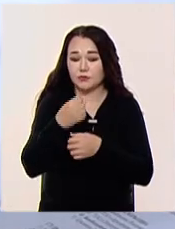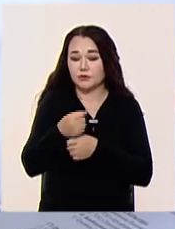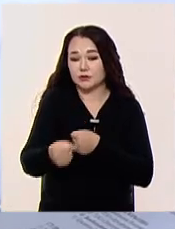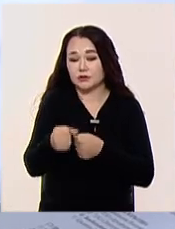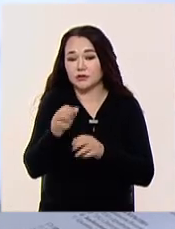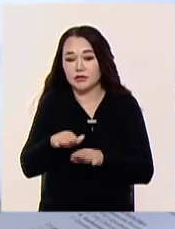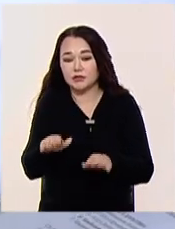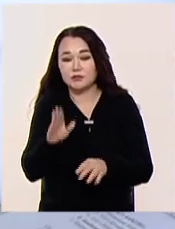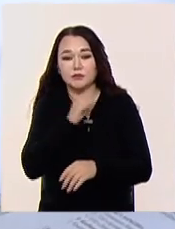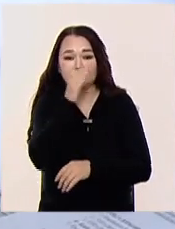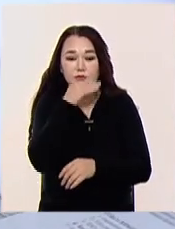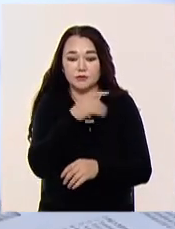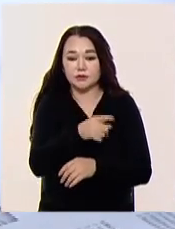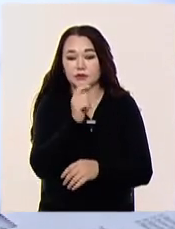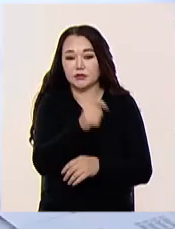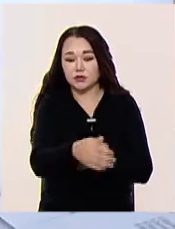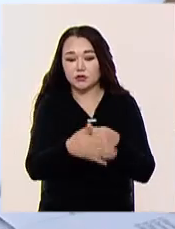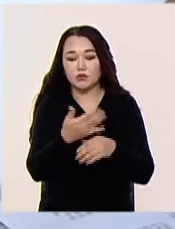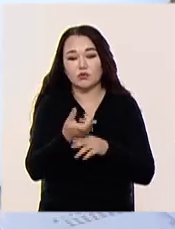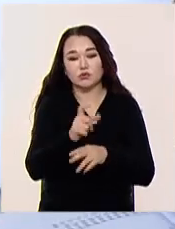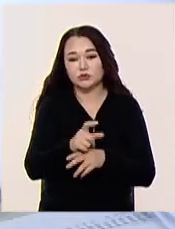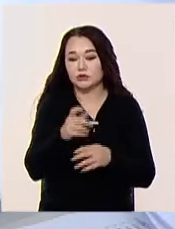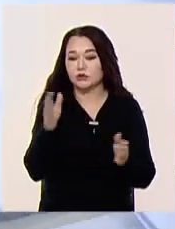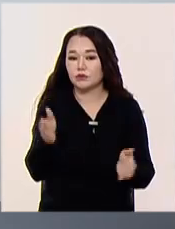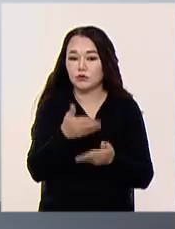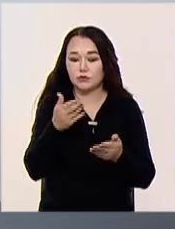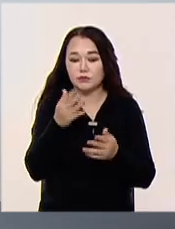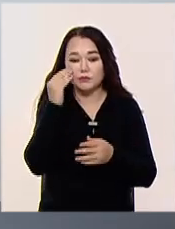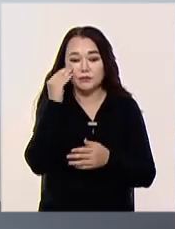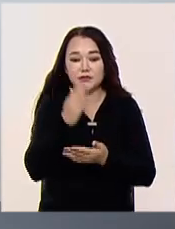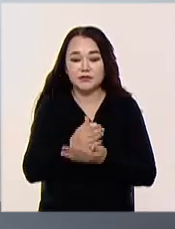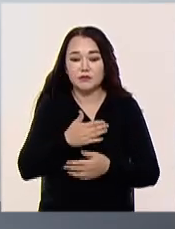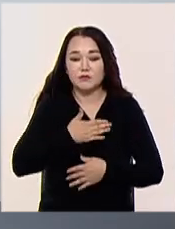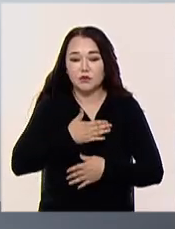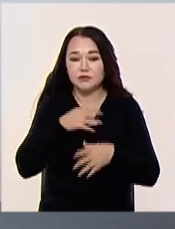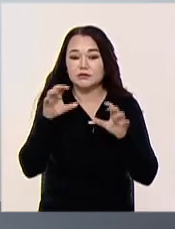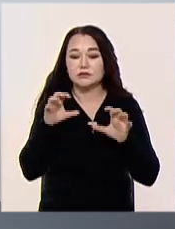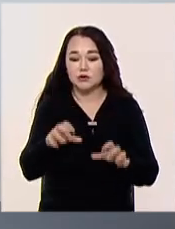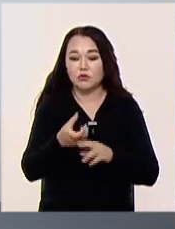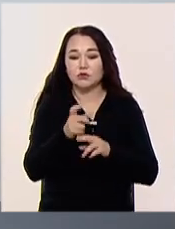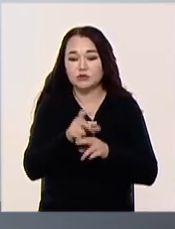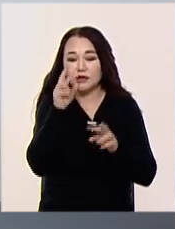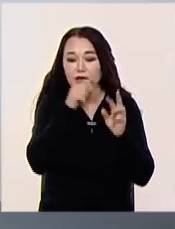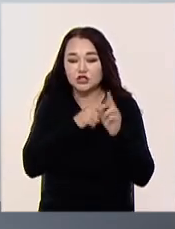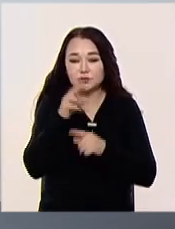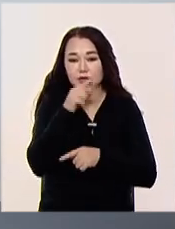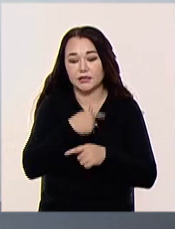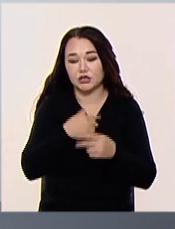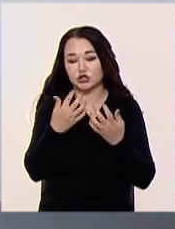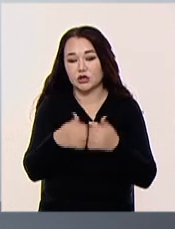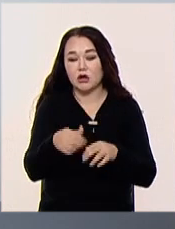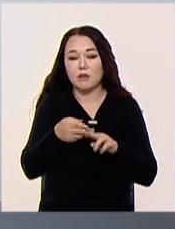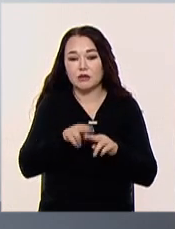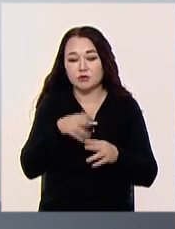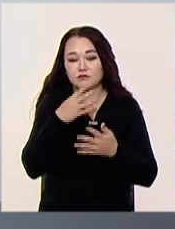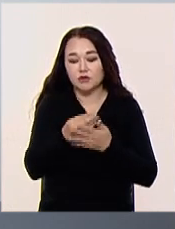қатысты ата-аналарға тағайындалған жаза тым жеңіл деген пікірде. Ол біздің кодексте кеткен үлкен қателіктердің бірі деп ойлаймын. Өйткені